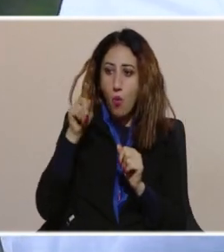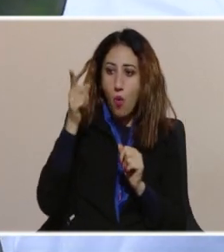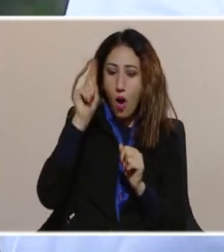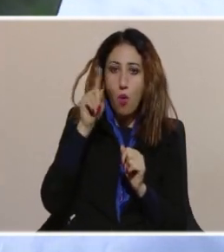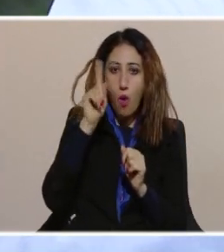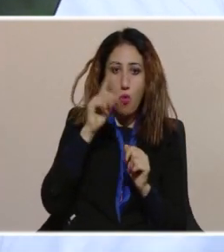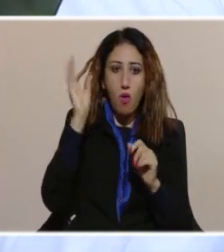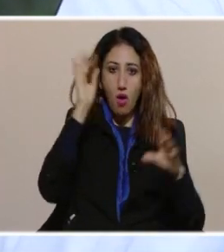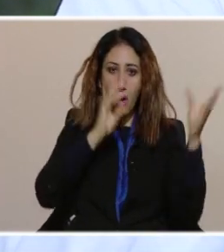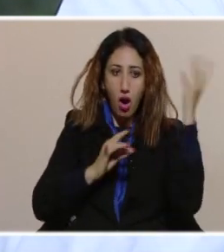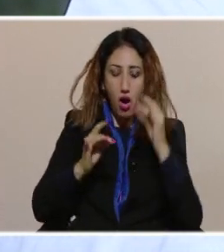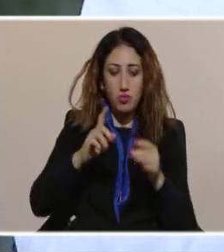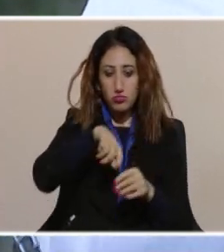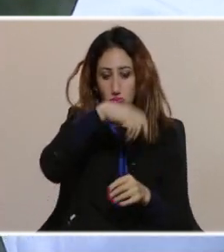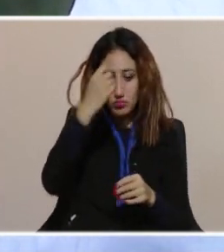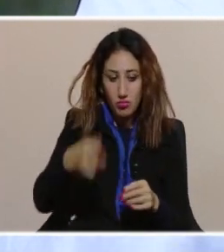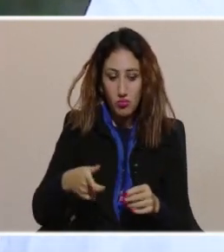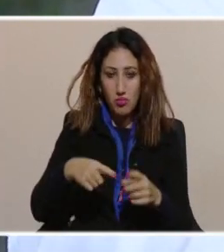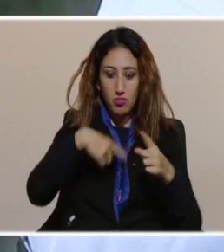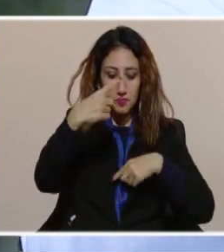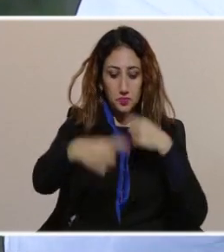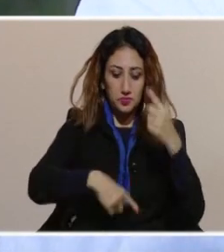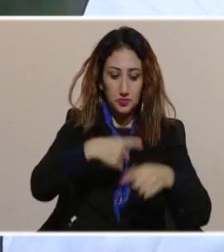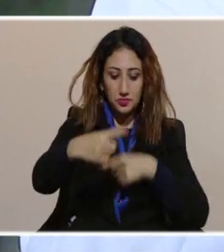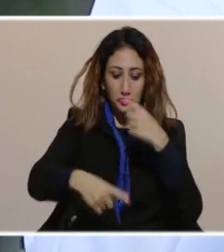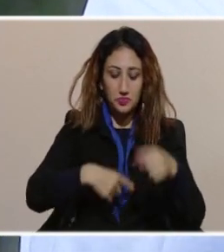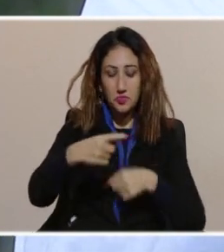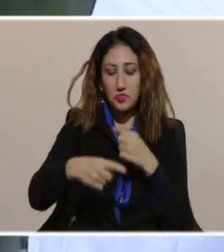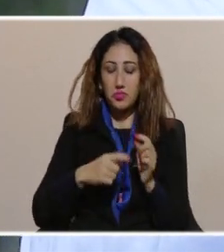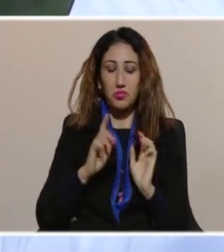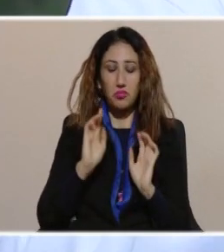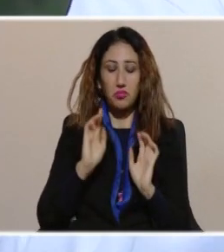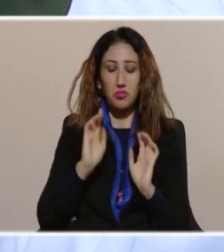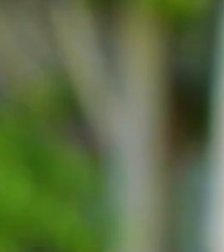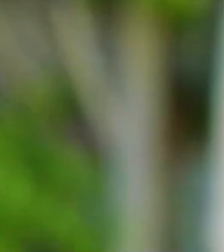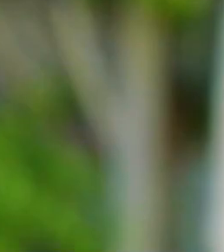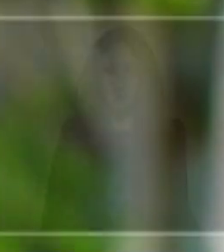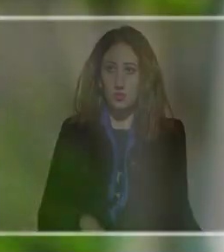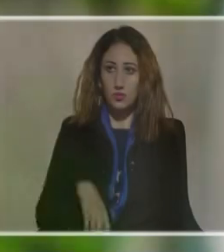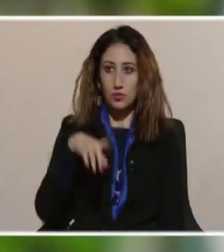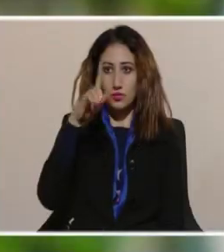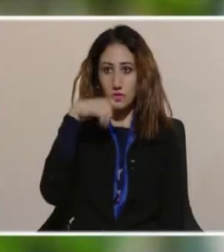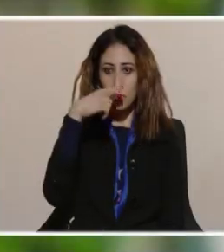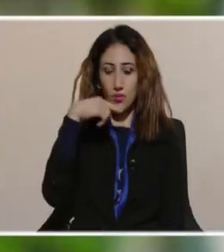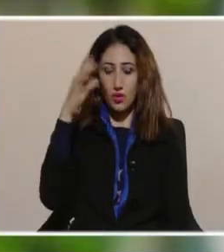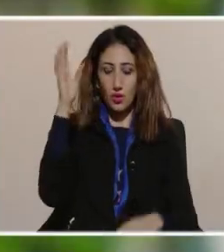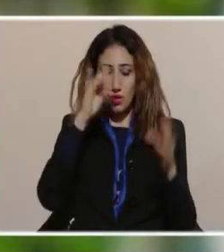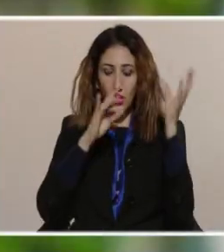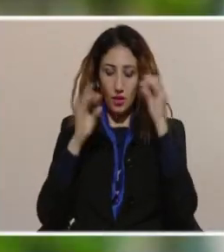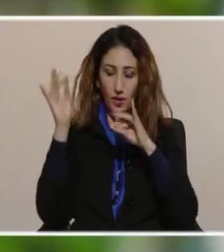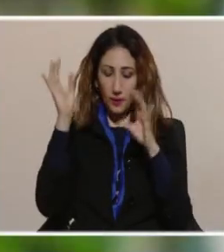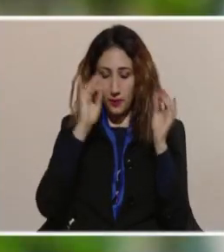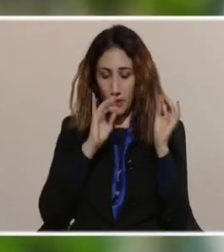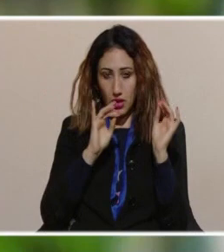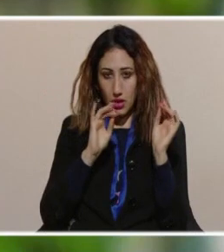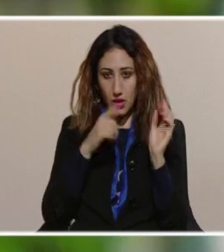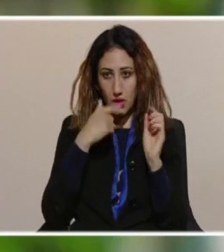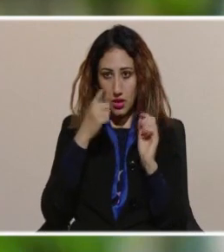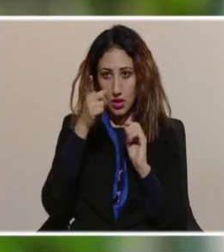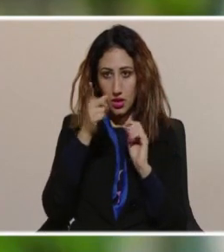على نجاحه وكده. بص فيها فلسفه جباره. لا وكباريه من اهم ادوارك طبعا. ده